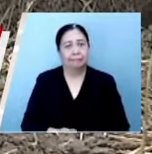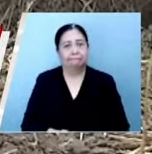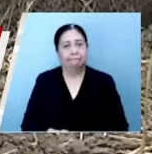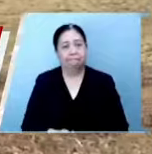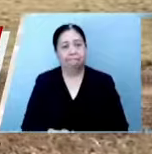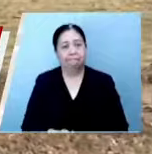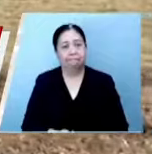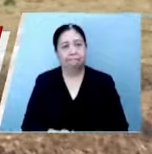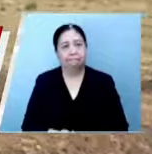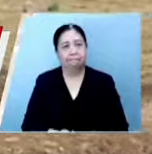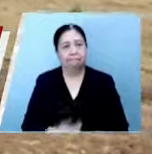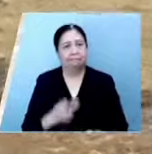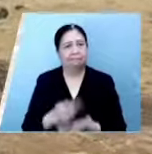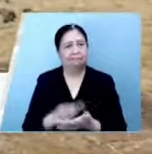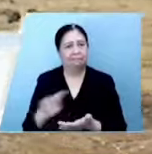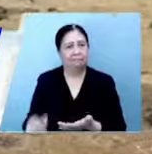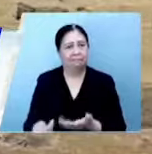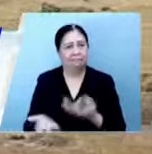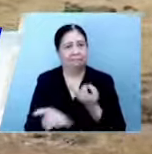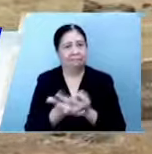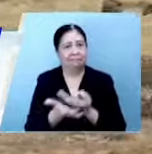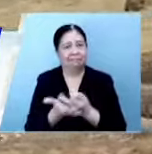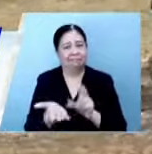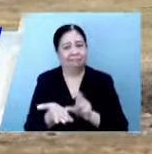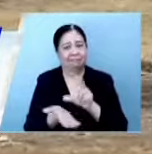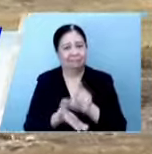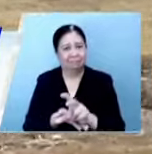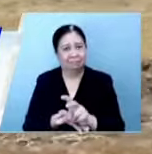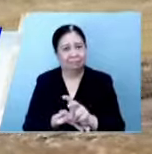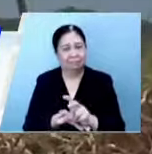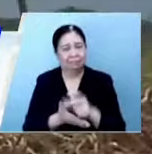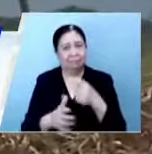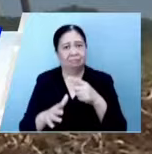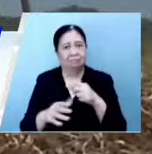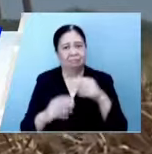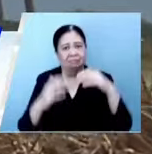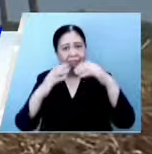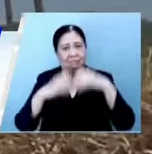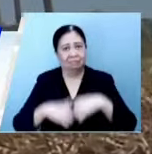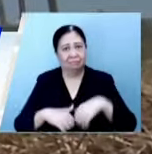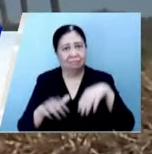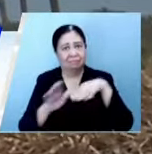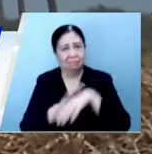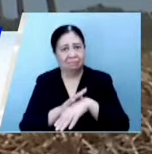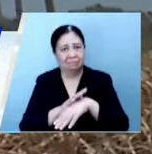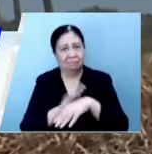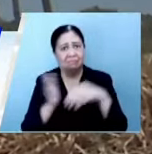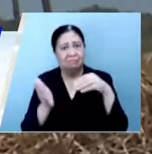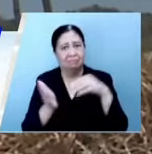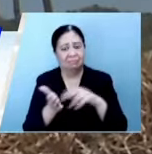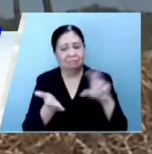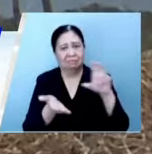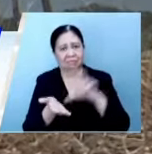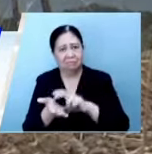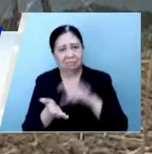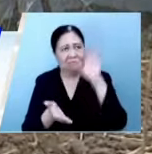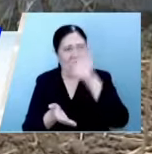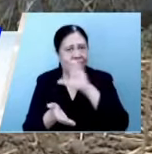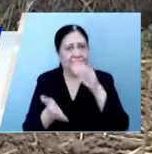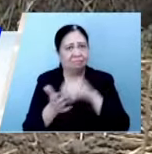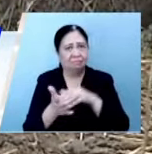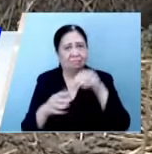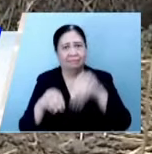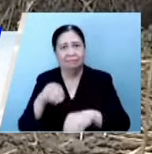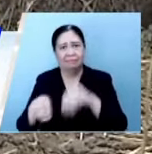lugi ang puhunan. Tapos maghahanap ka uli ng pangpuhunan sa susunod na taniman. Tapos